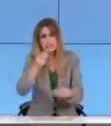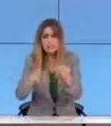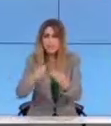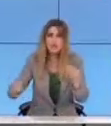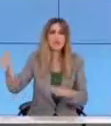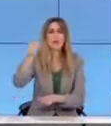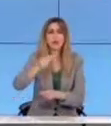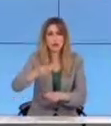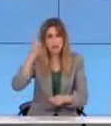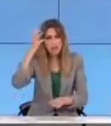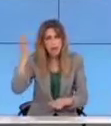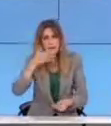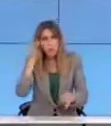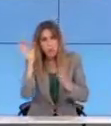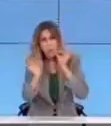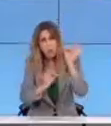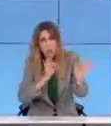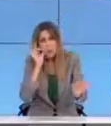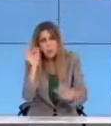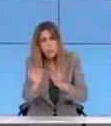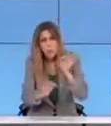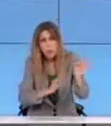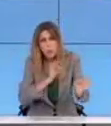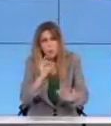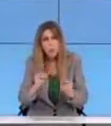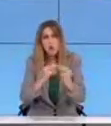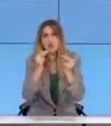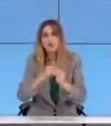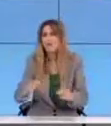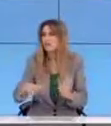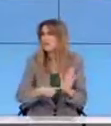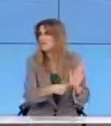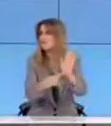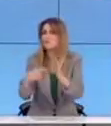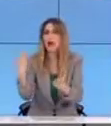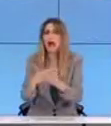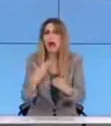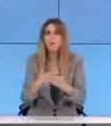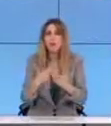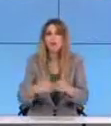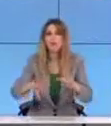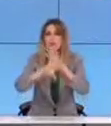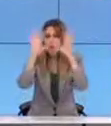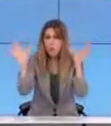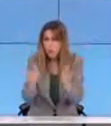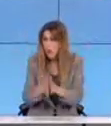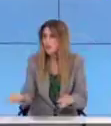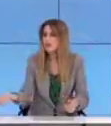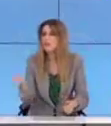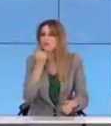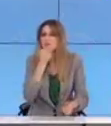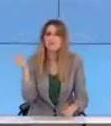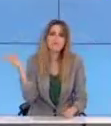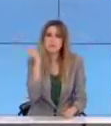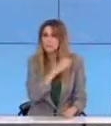ότι αυτή η συνθήκη ήταν απλά ένα φτηνό κατασκεύασμα, διότι τα εκατομμύρια των επισκεφτών που